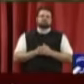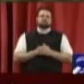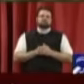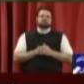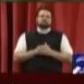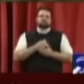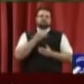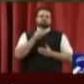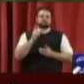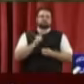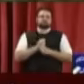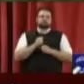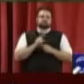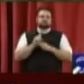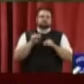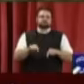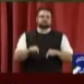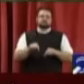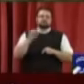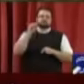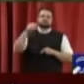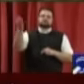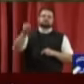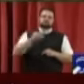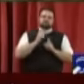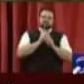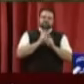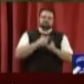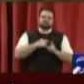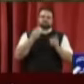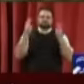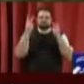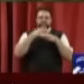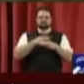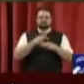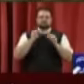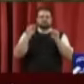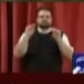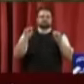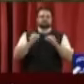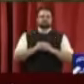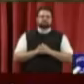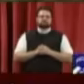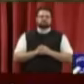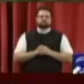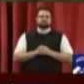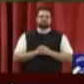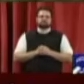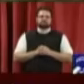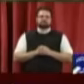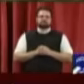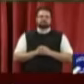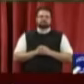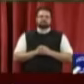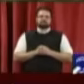ceva nu se face. Nu a zis, trebuie să mergeți la curs ca să înțelegeți, să învățați. E, de aceea, cei care au carte au parte. Așa-i, doamnă.